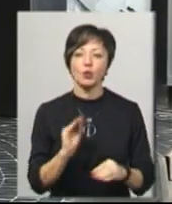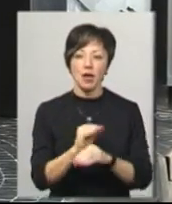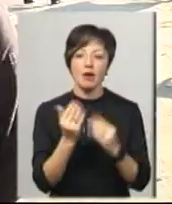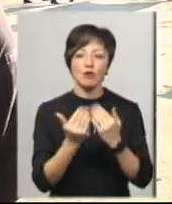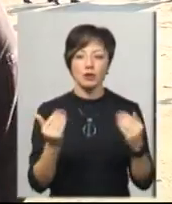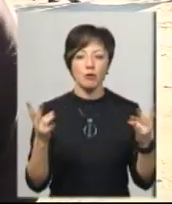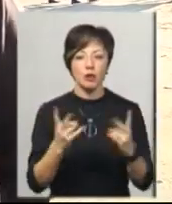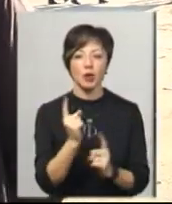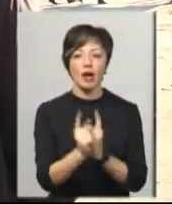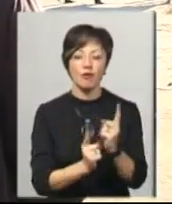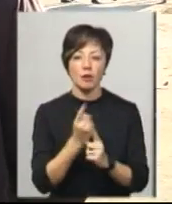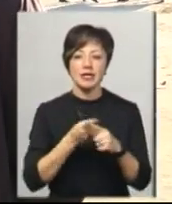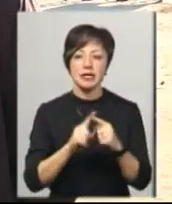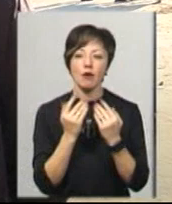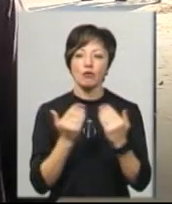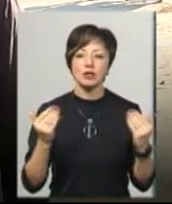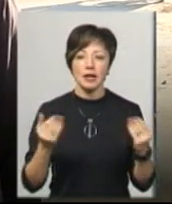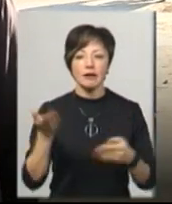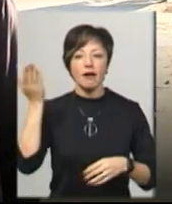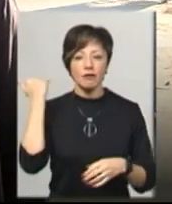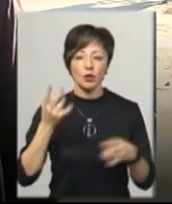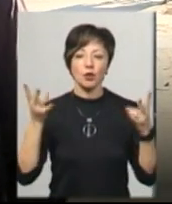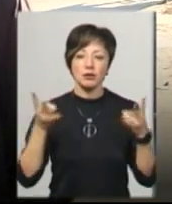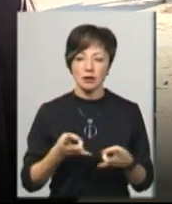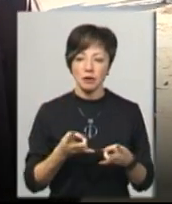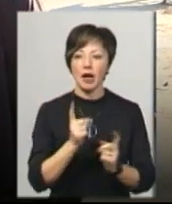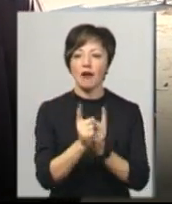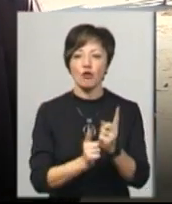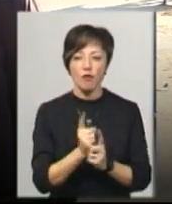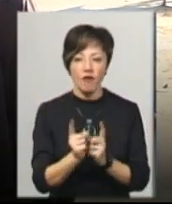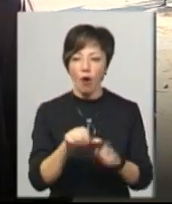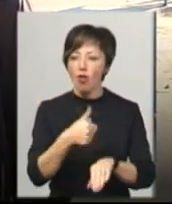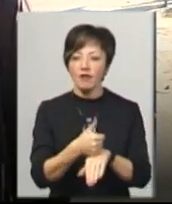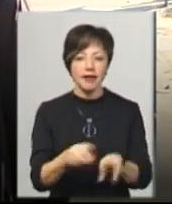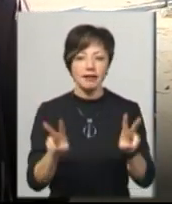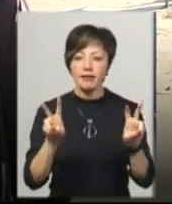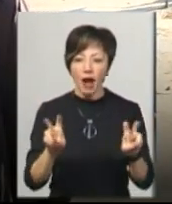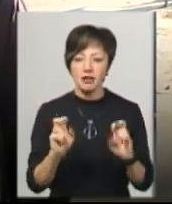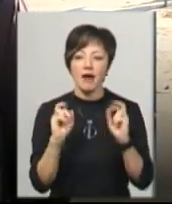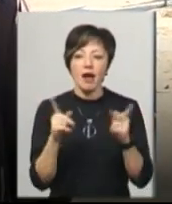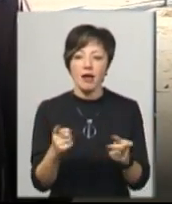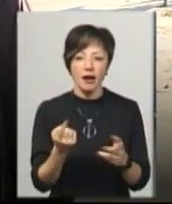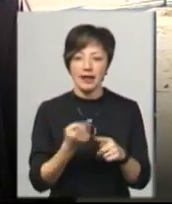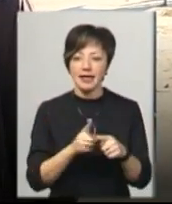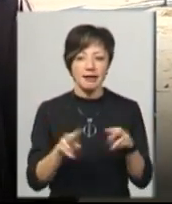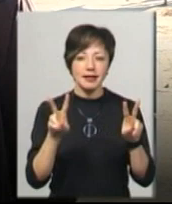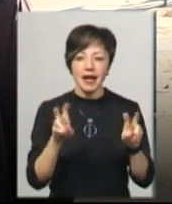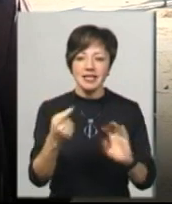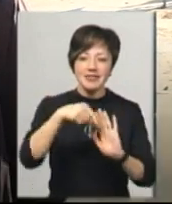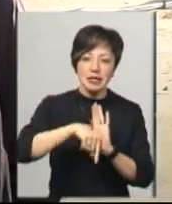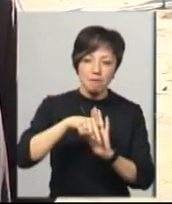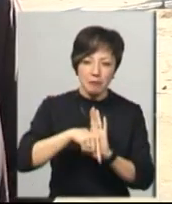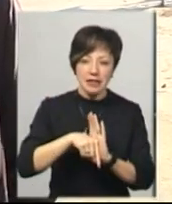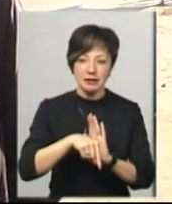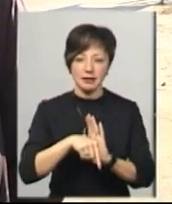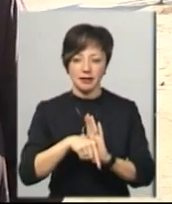потрібно реформувати. Цей музей давно настав час реформувати. І головне тут не назва, а не стільки назва, як зміст.